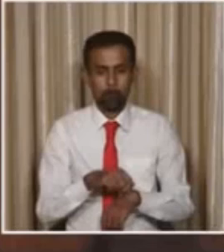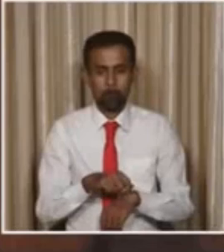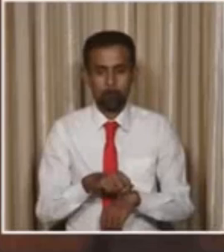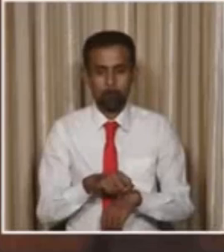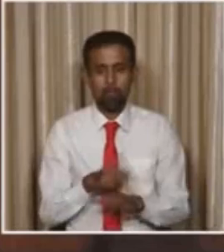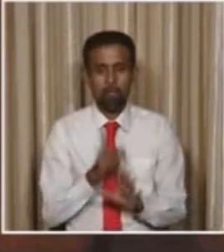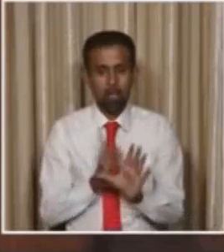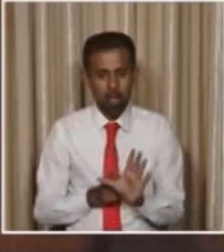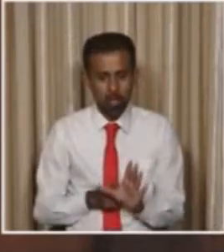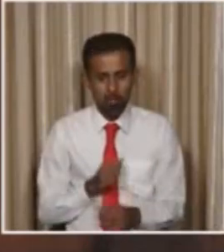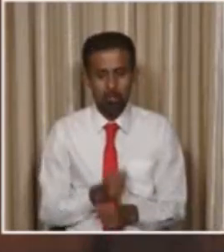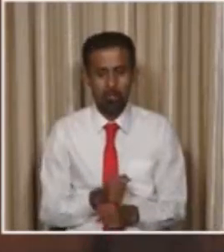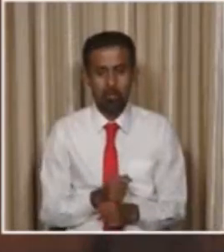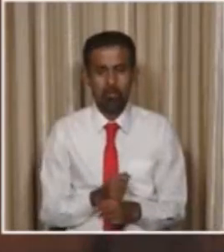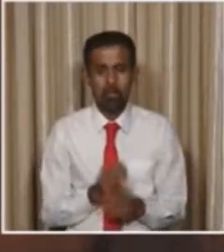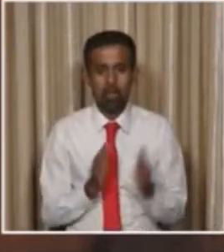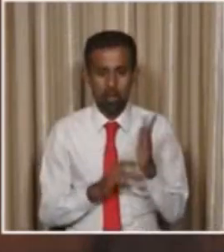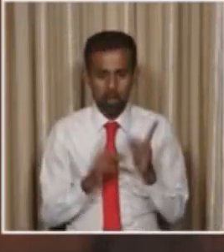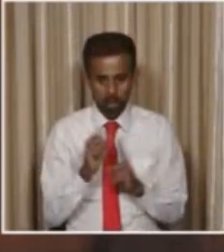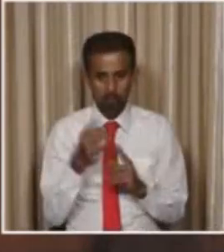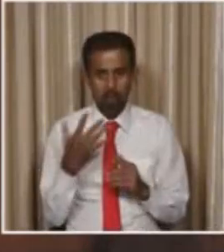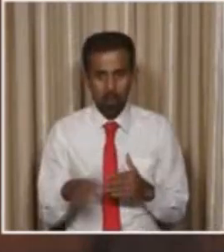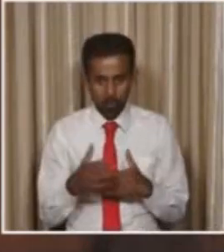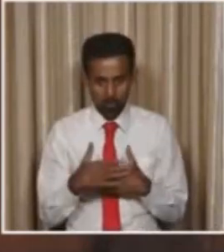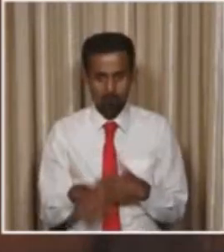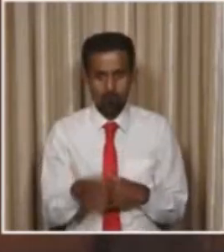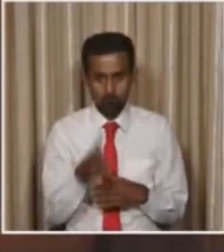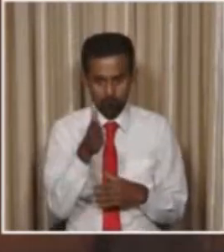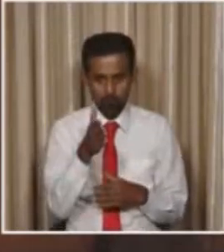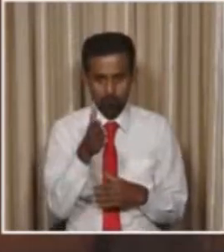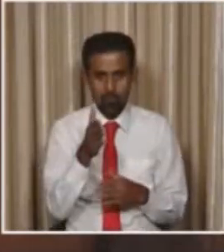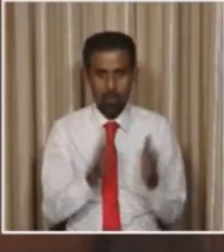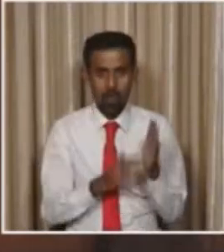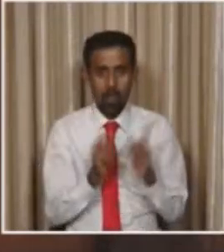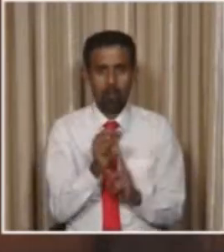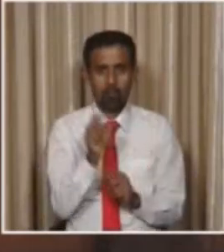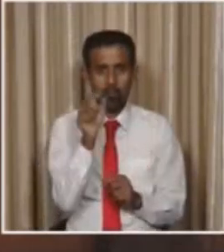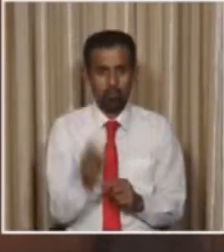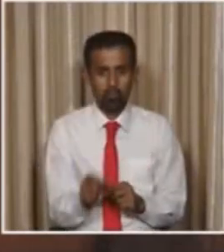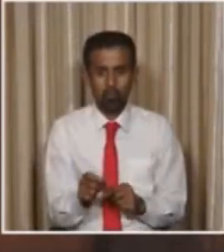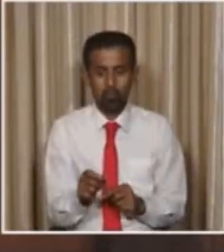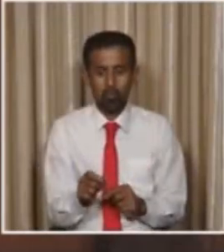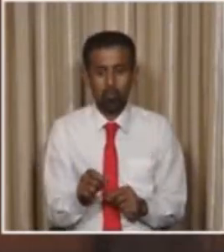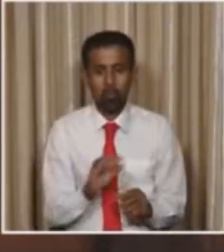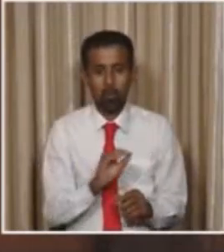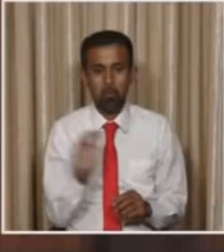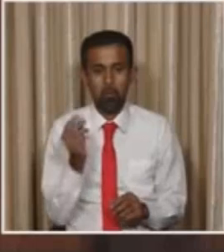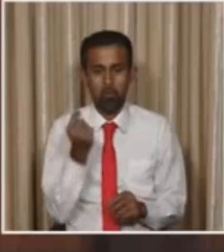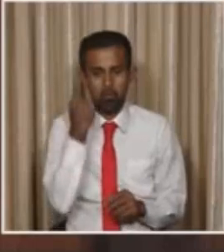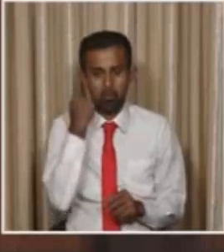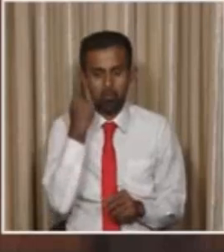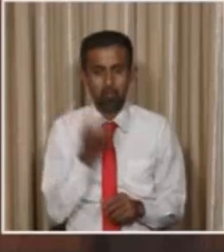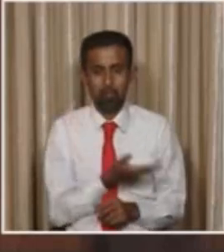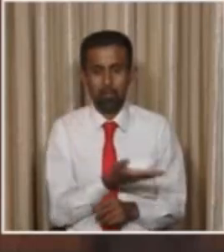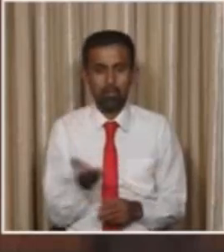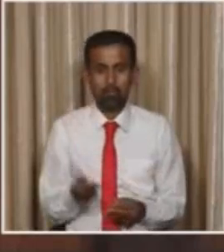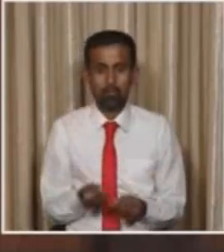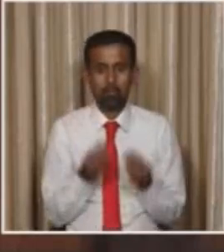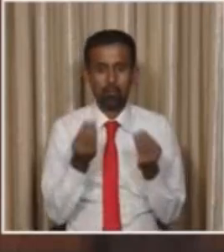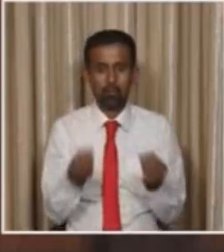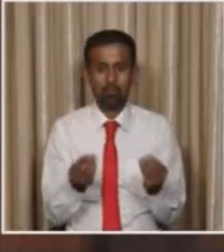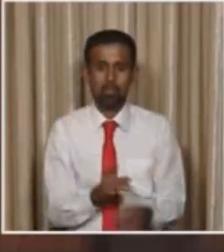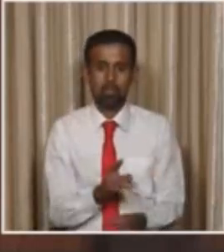பதவியிலே வைத்திருந்த ஒரு அமைச்சர், இந்த அமைச்சர் இந்த ஒத்திவைக்கும் பிரேரணை இன்று கொண்டு வந்திருக்கிறது மிகவும் மிகவும் ஒரு வேடிக்கையான ஒரு விடயம்.